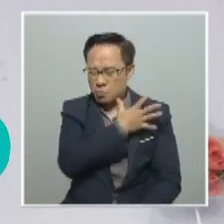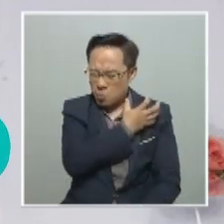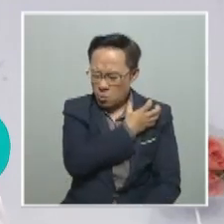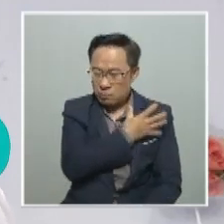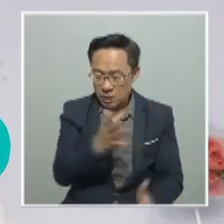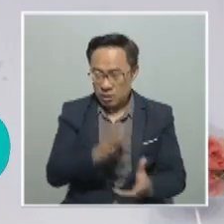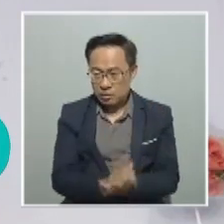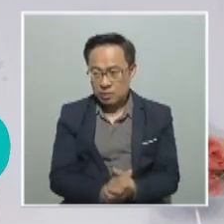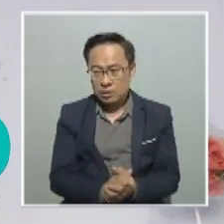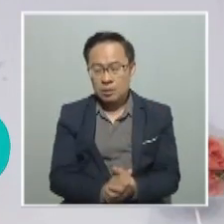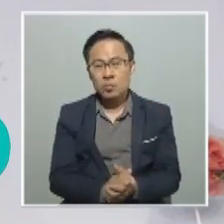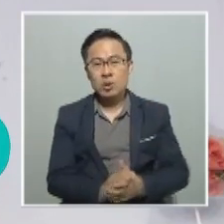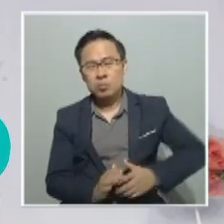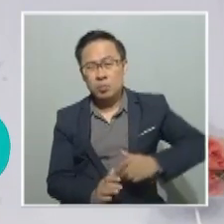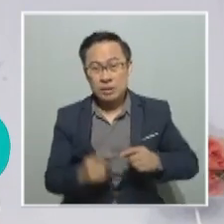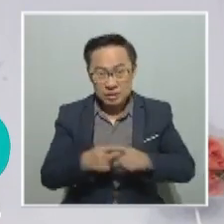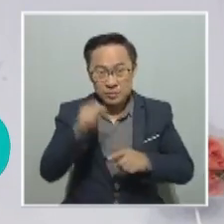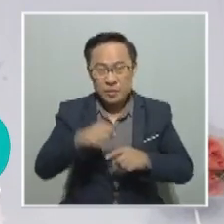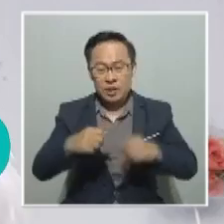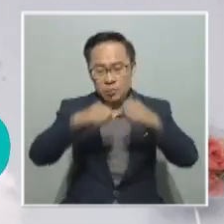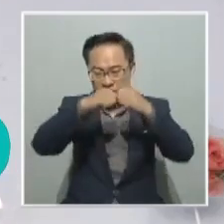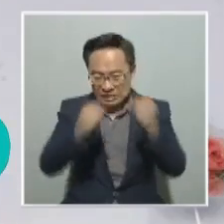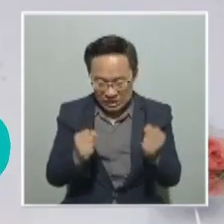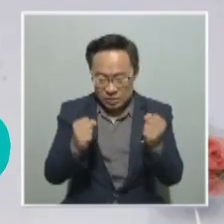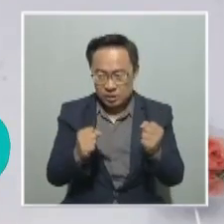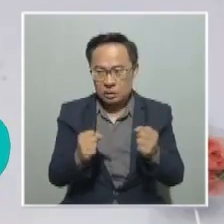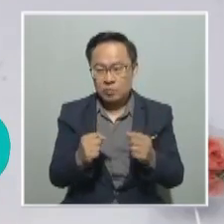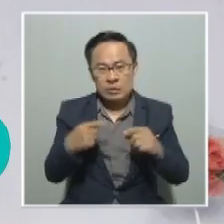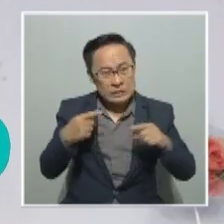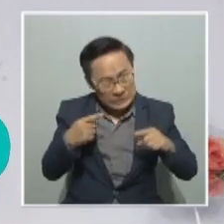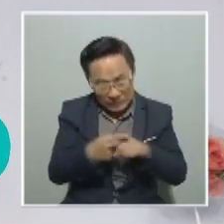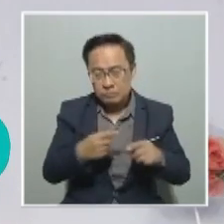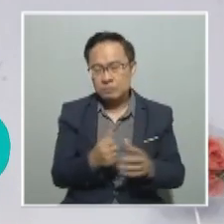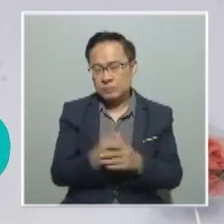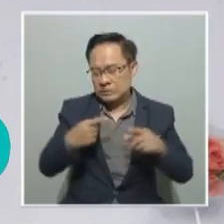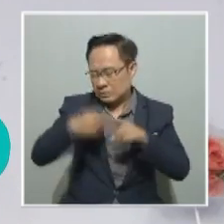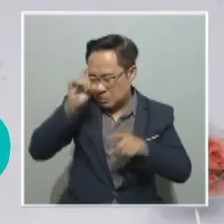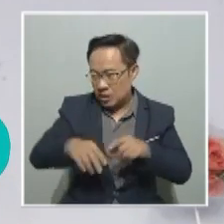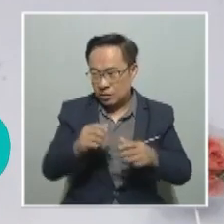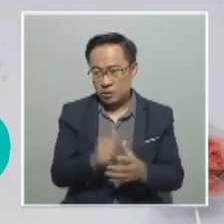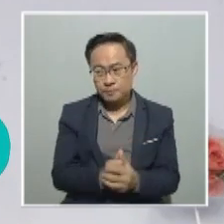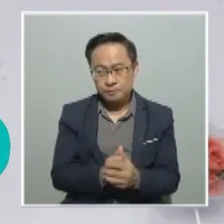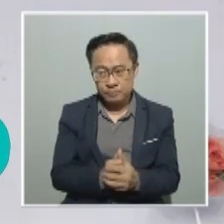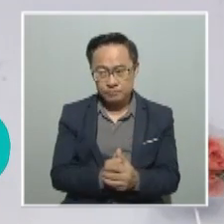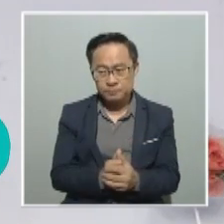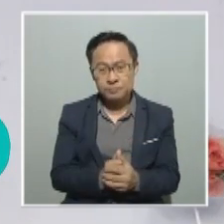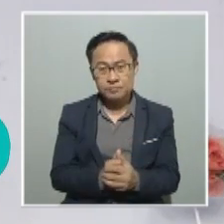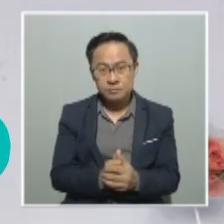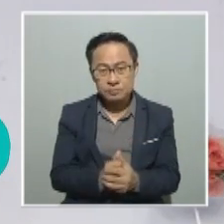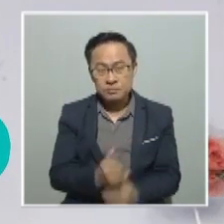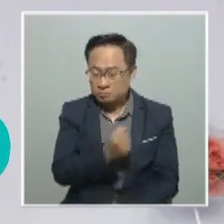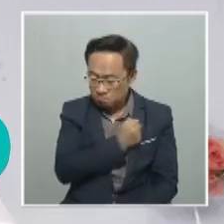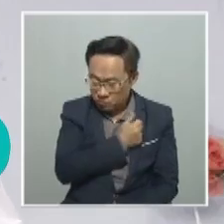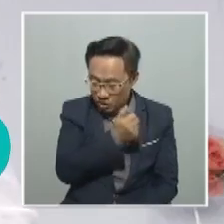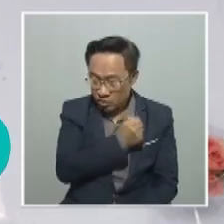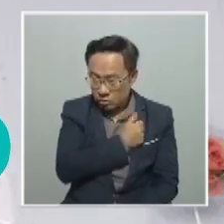ไหนเพราะขนาดเราขยับเฉยๆมันยังปวดเลย แล้วเนี่ยไปฉีก นี่คือเราไปฉีกปุ๊บเนี่ยหลังจากออกมาจากห้องผ่าตัดเนี่ยขึ้นอยู่กับคนไข้ละถ้าคนไข้มีความอด